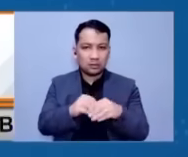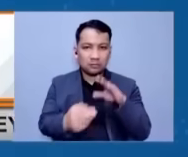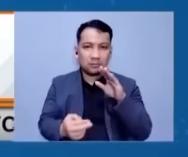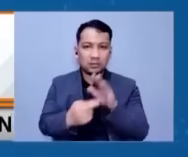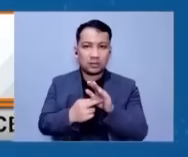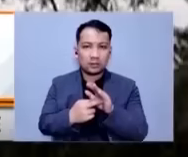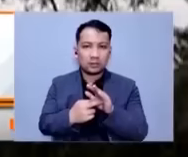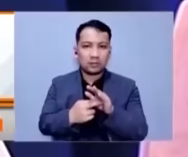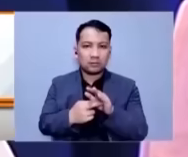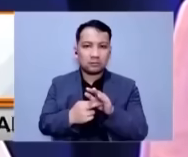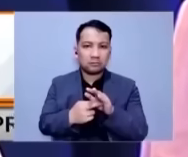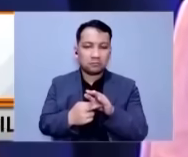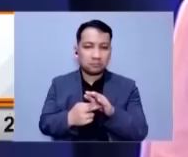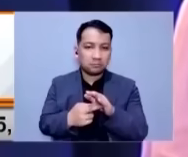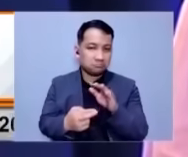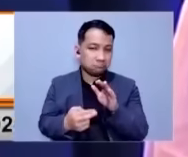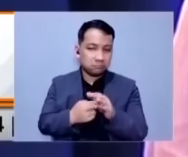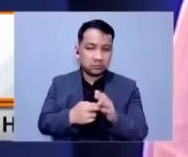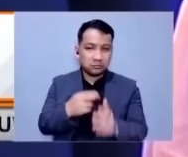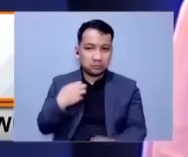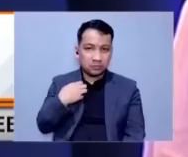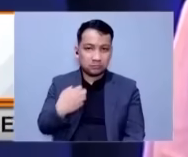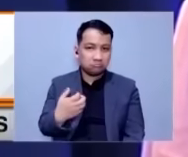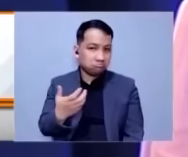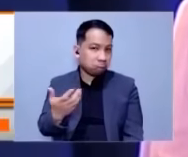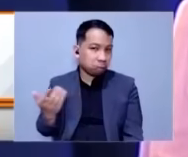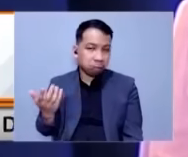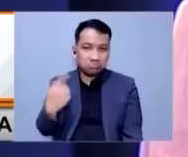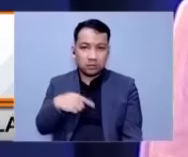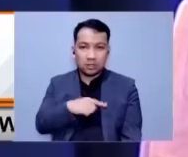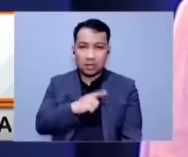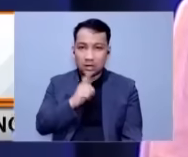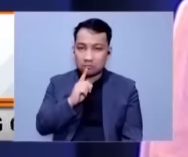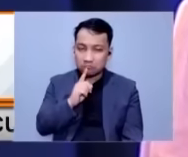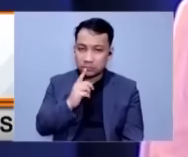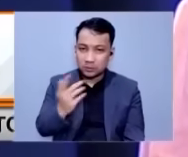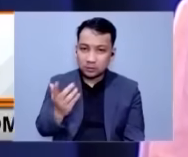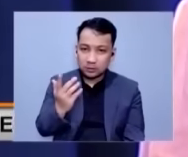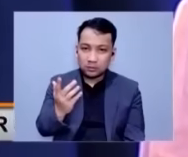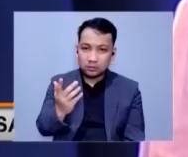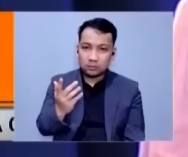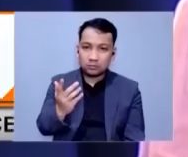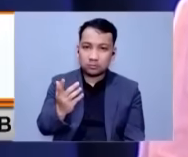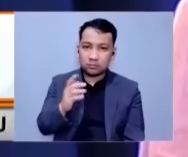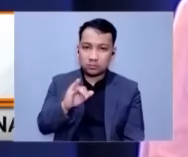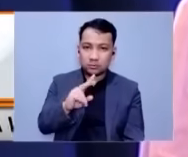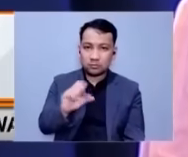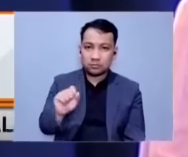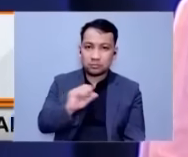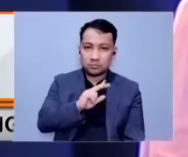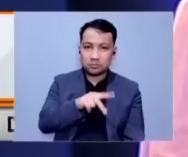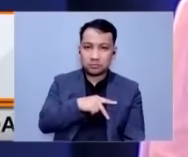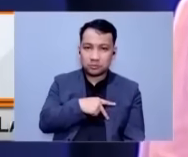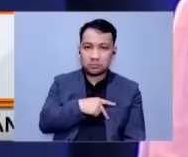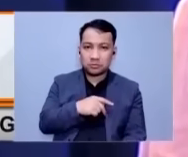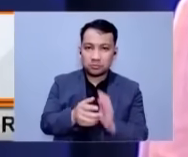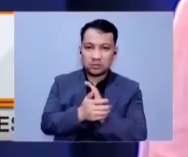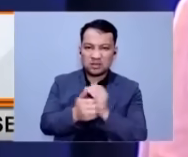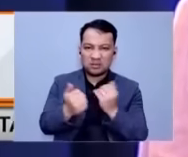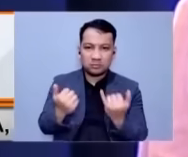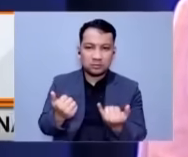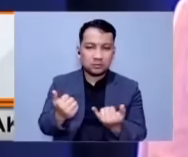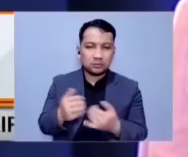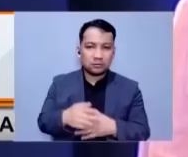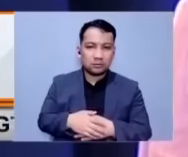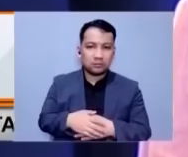opisyal. Well, if they are acting in their civilian capacity or personal capacity, then of course we